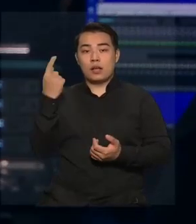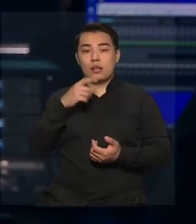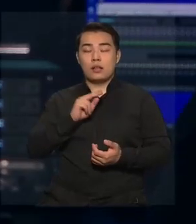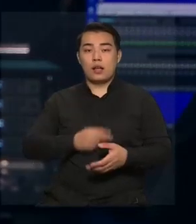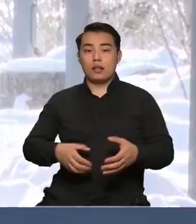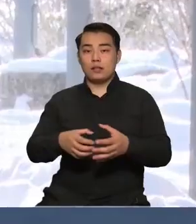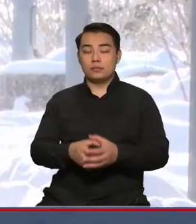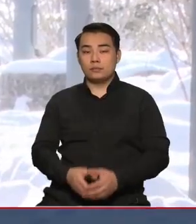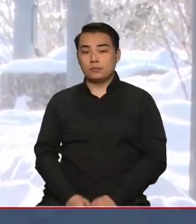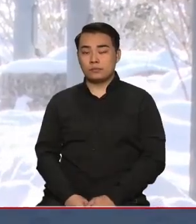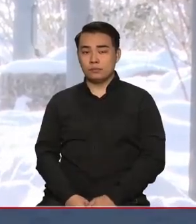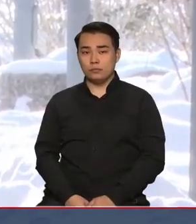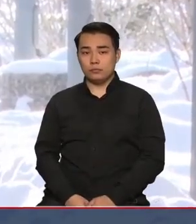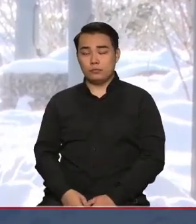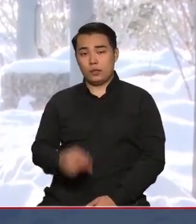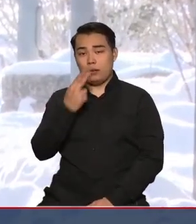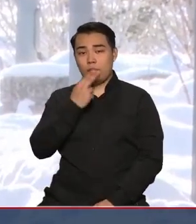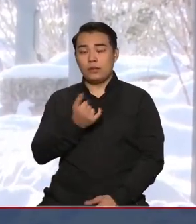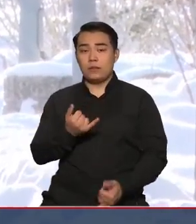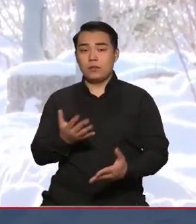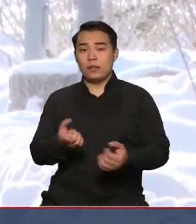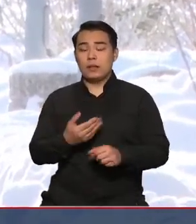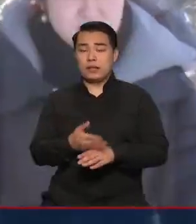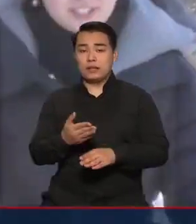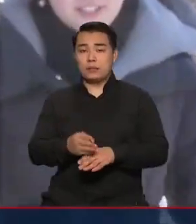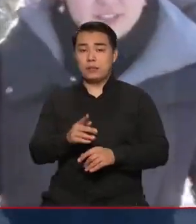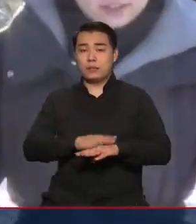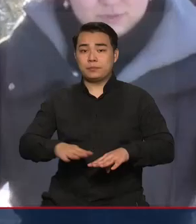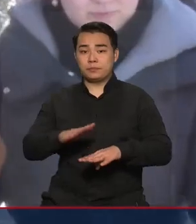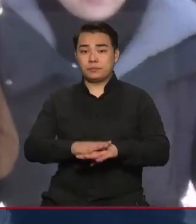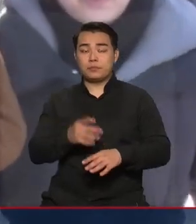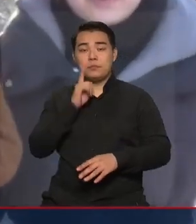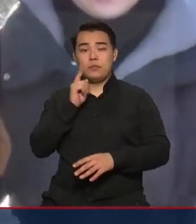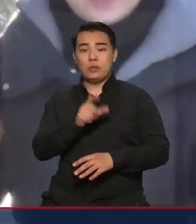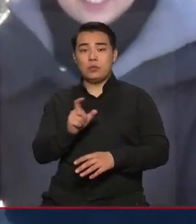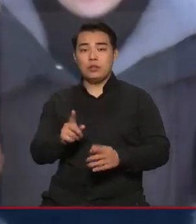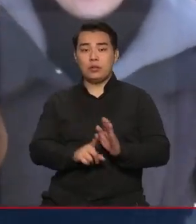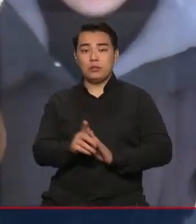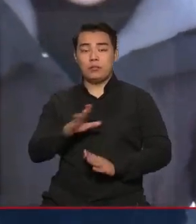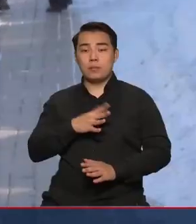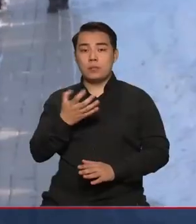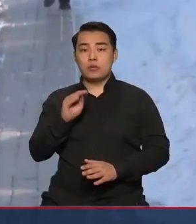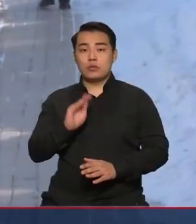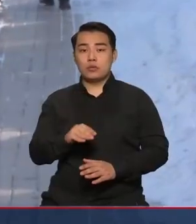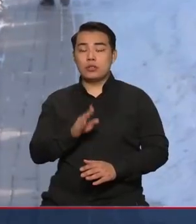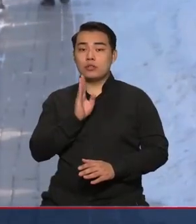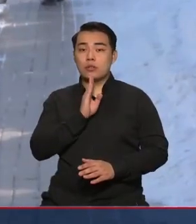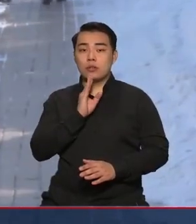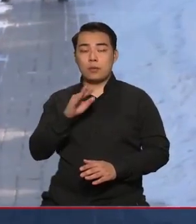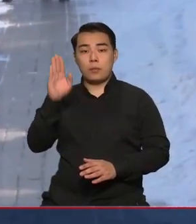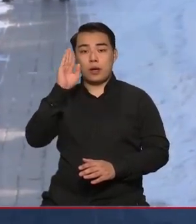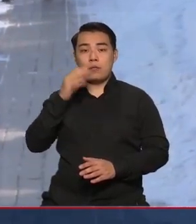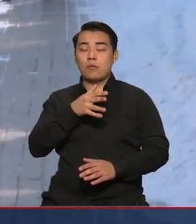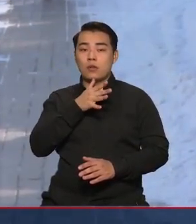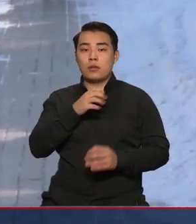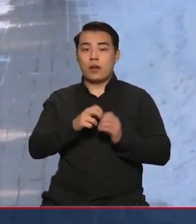Закумбаева. Привычка брать взаймы у банка появилась и у молодых людей. Около 500 тысяч девушек и парней в